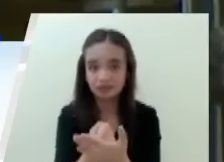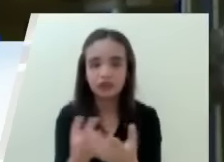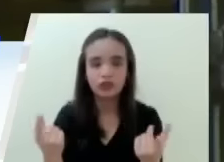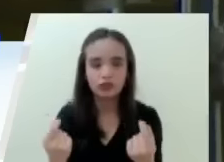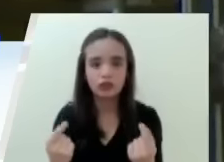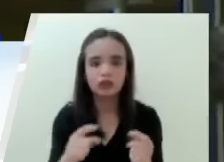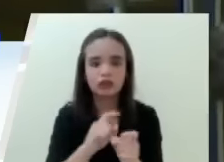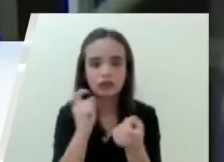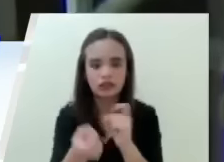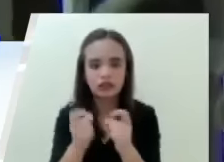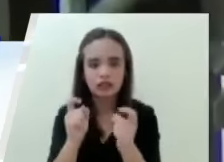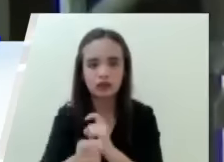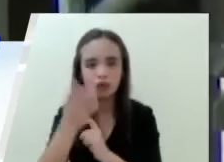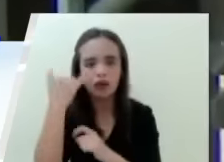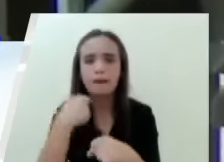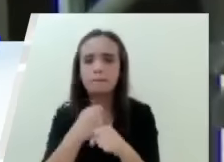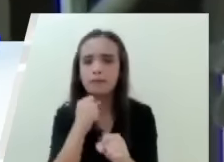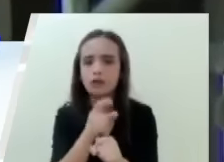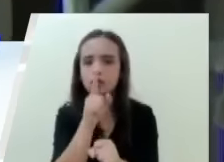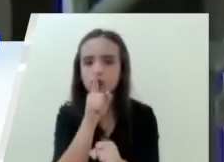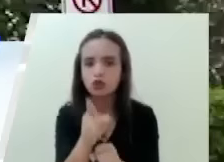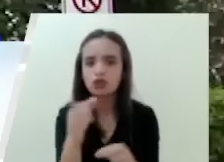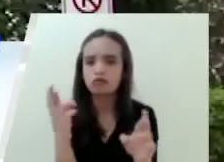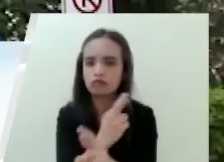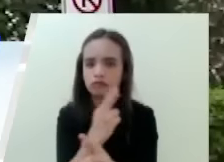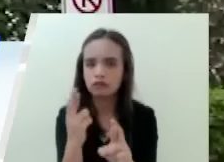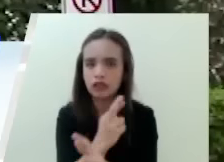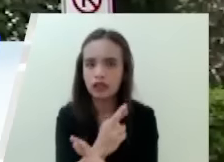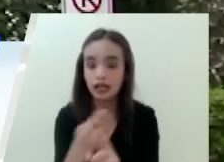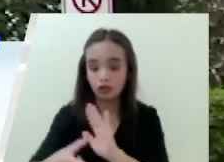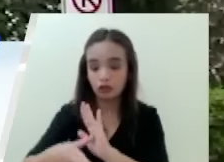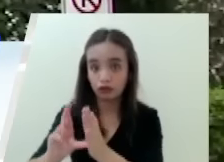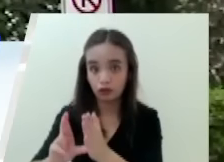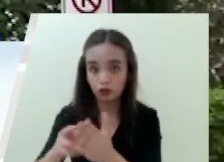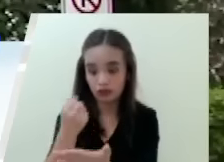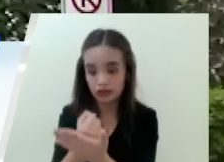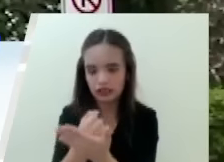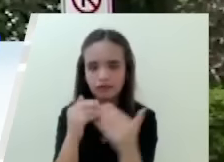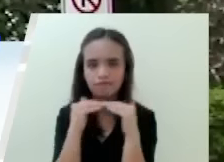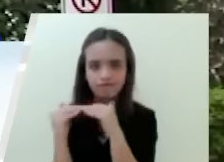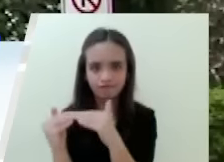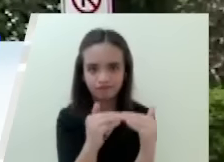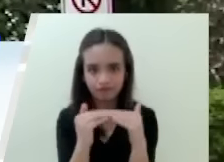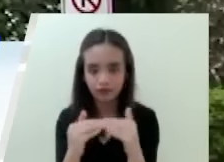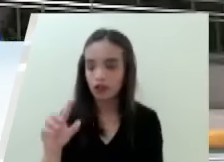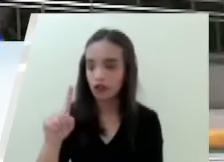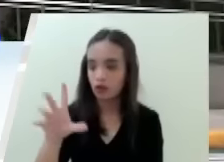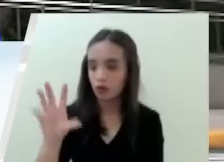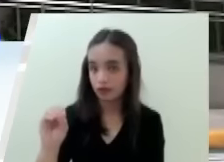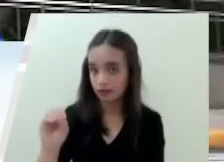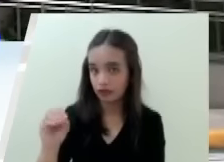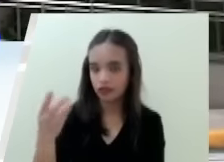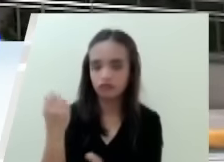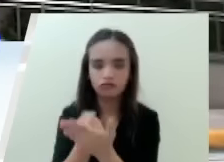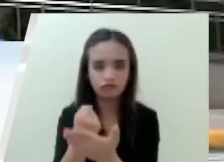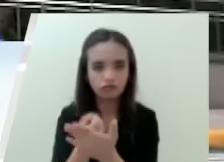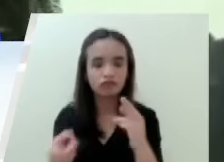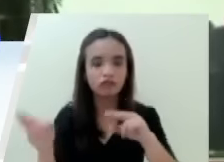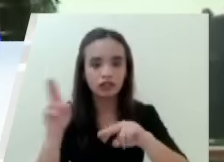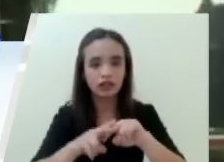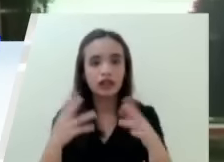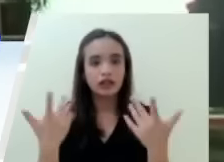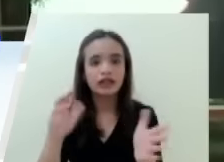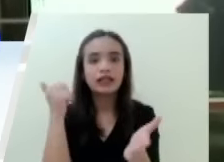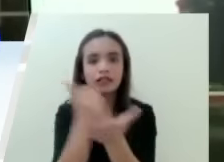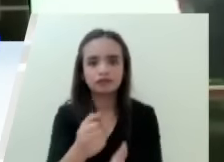panuntunan para tiyak na regular at patas sa mga wage review. May hiwalay ring 150 pesos legislated wage hike na aprobado na sa Senado